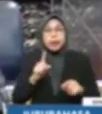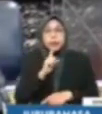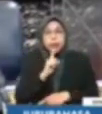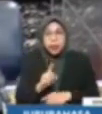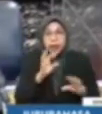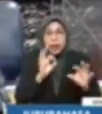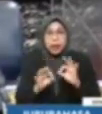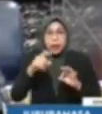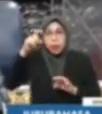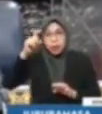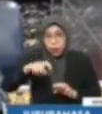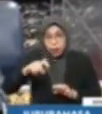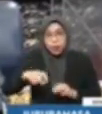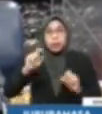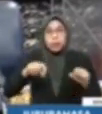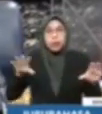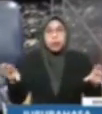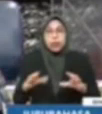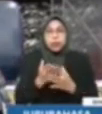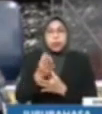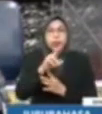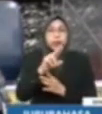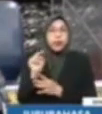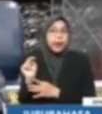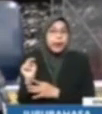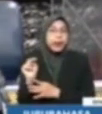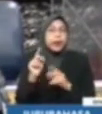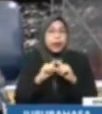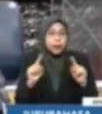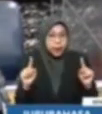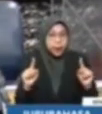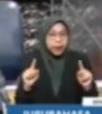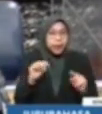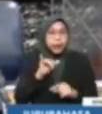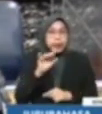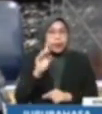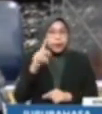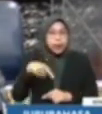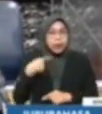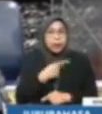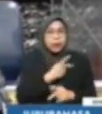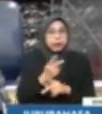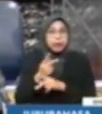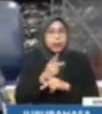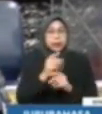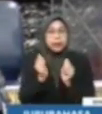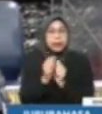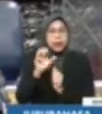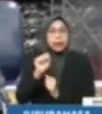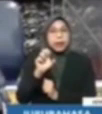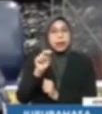hakikatnya, sekiranya itu perlu, ia harus dibuat melalui United Nations. Namun, Tuan Yang Dipertua, kita juga harus hati-hati dengan sanction